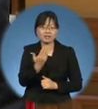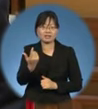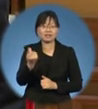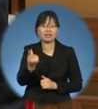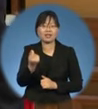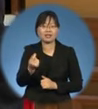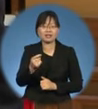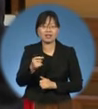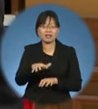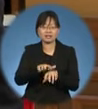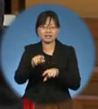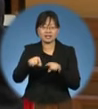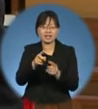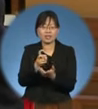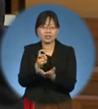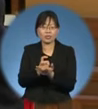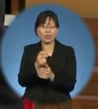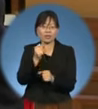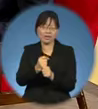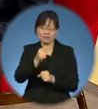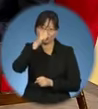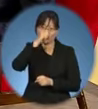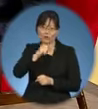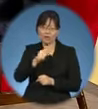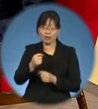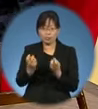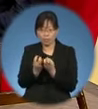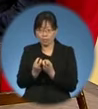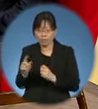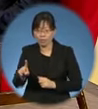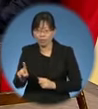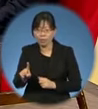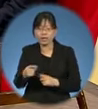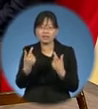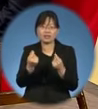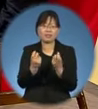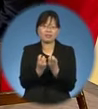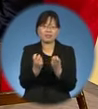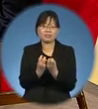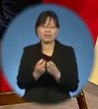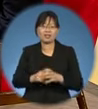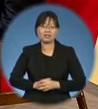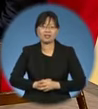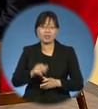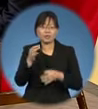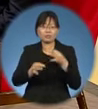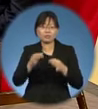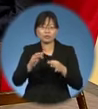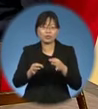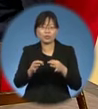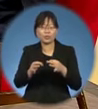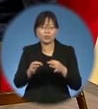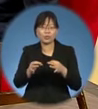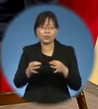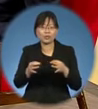그런 제도를 만들자는 얘기예요. 어떤 겁니까? 그런 방법이 있나요? 아, 그런 방법이 그러니까 프로에서